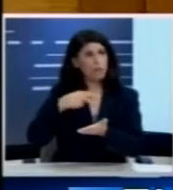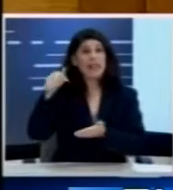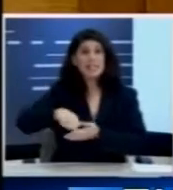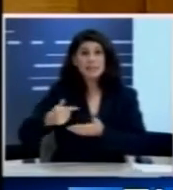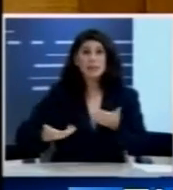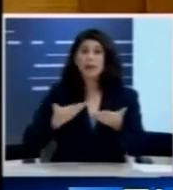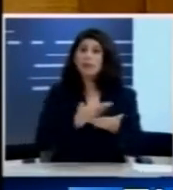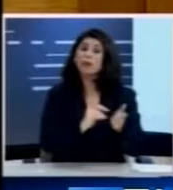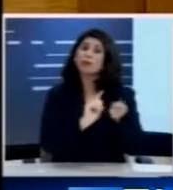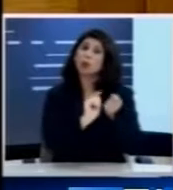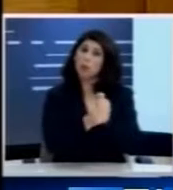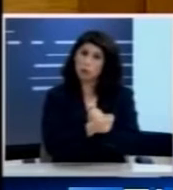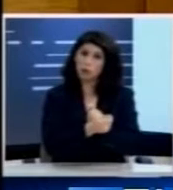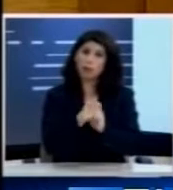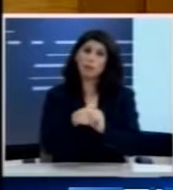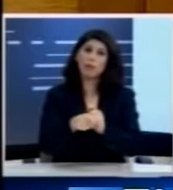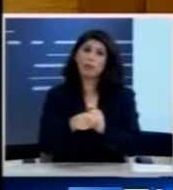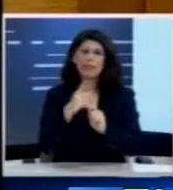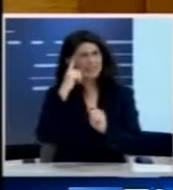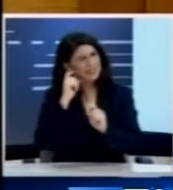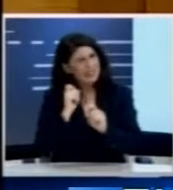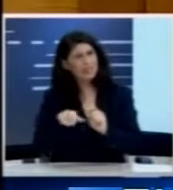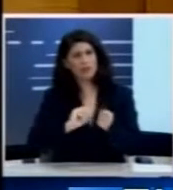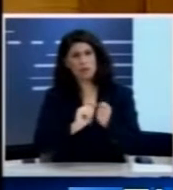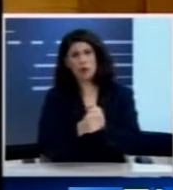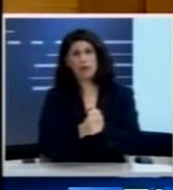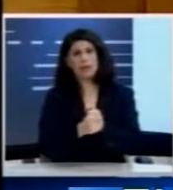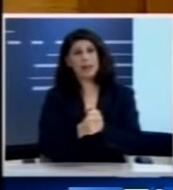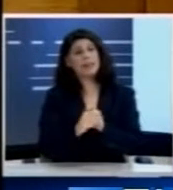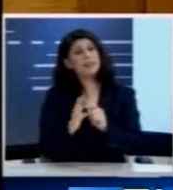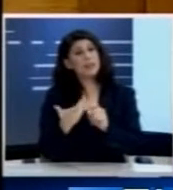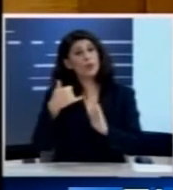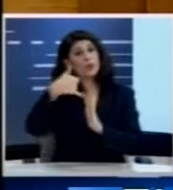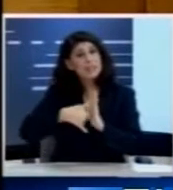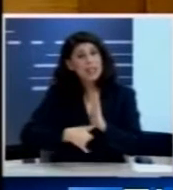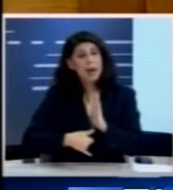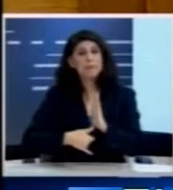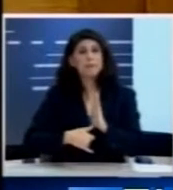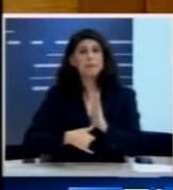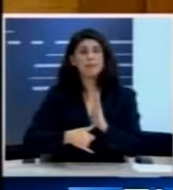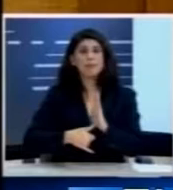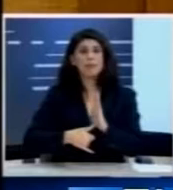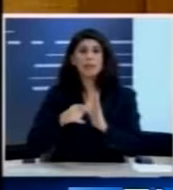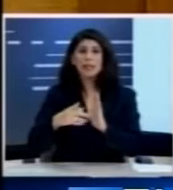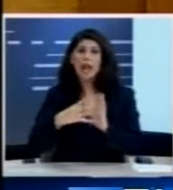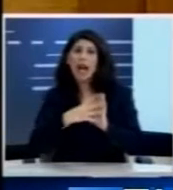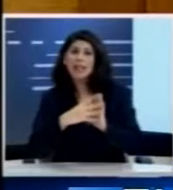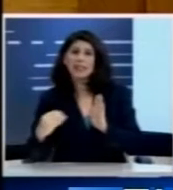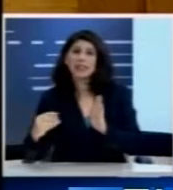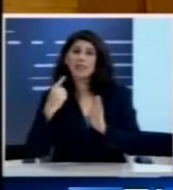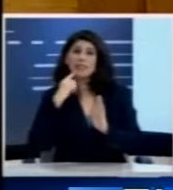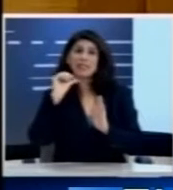από 5,5 εκατομμύρια ιδιοκτήτες ακινήτων και ανέρχεται στο 30% για ακίνητη περιουσία έως 60.000